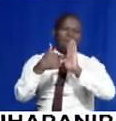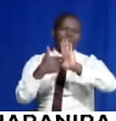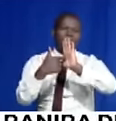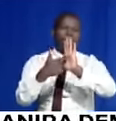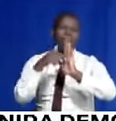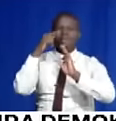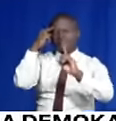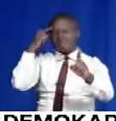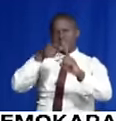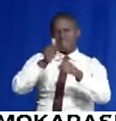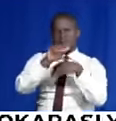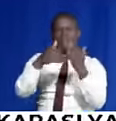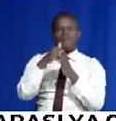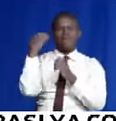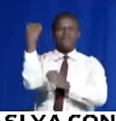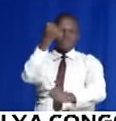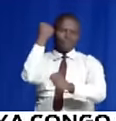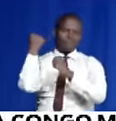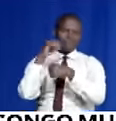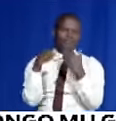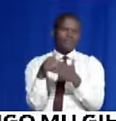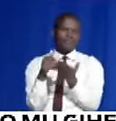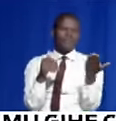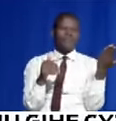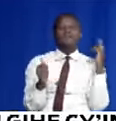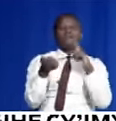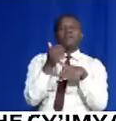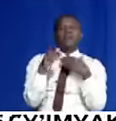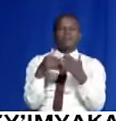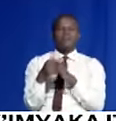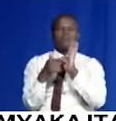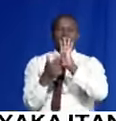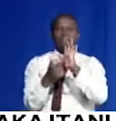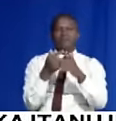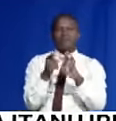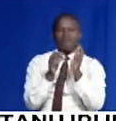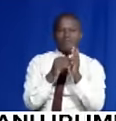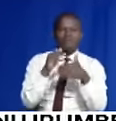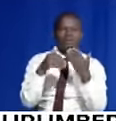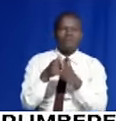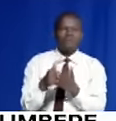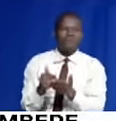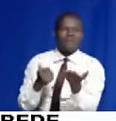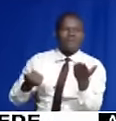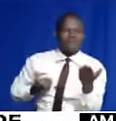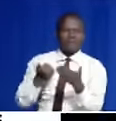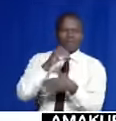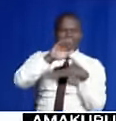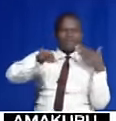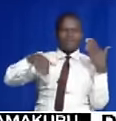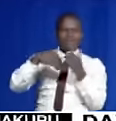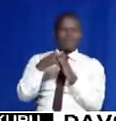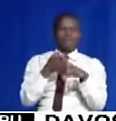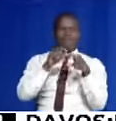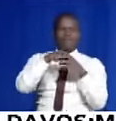bakerekana imigambi yabo se ibyo bahize barabihize babigezeho bakabihugura ariko kandi na njyarugamba kuri aba bakobwa bagomba